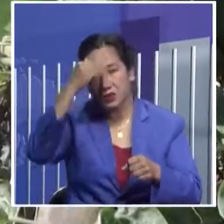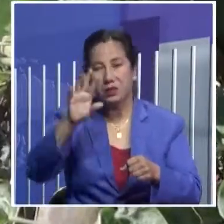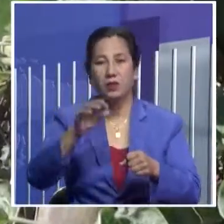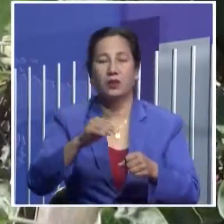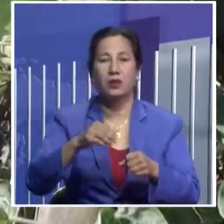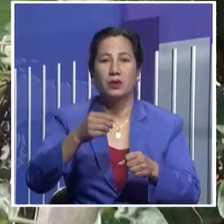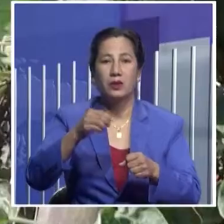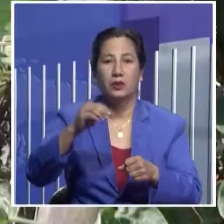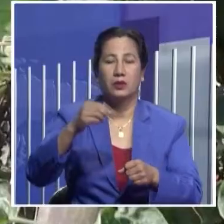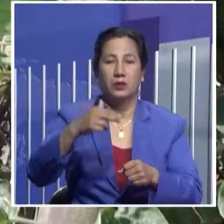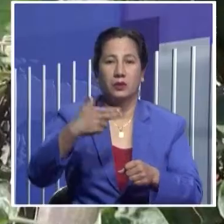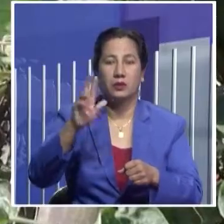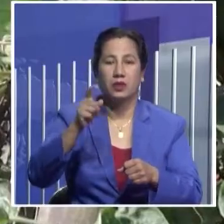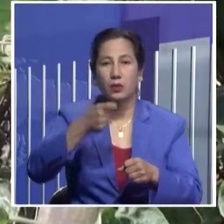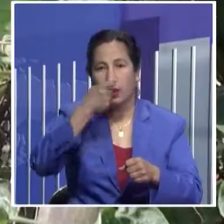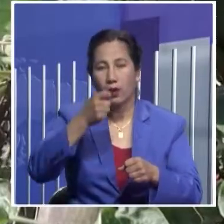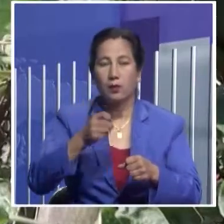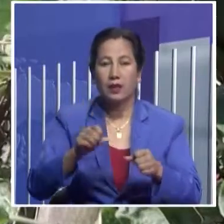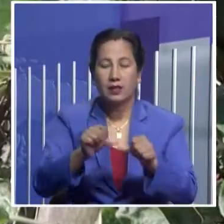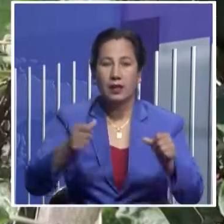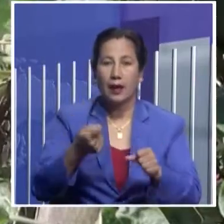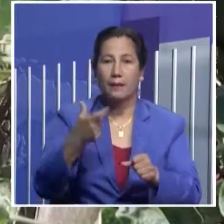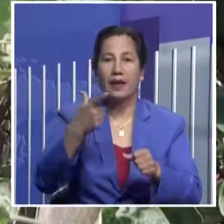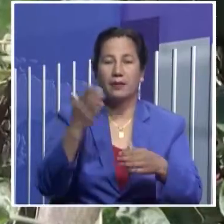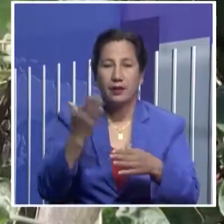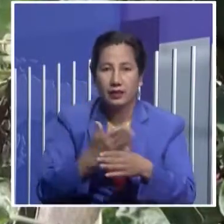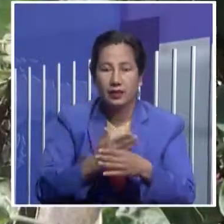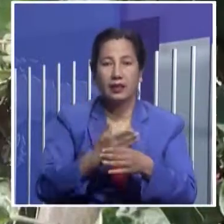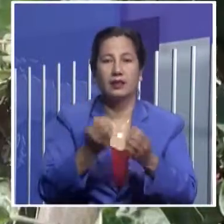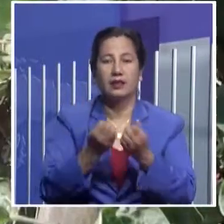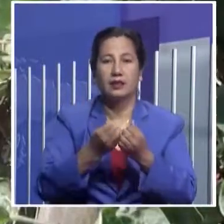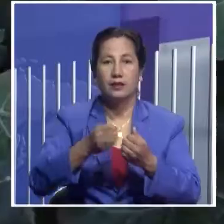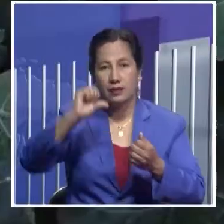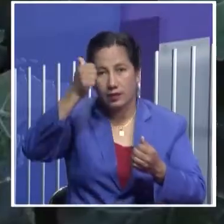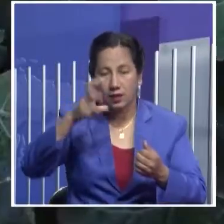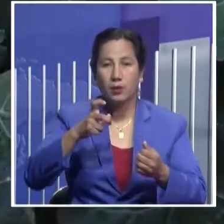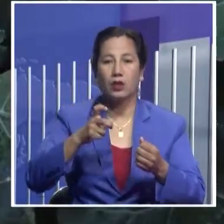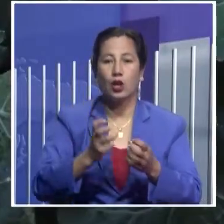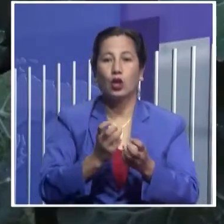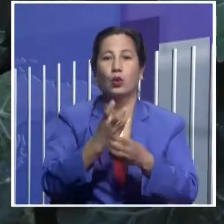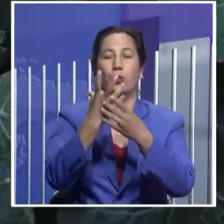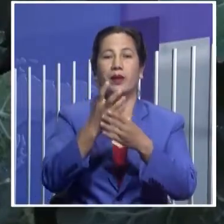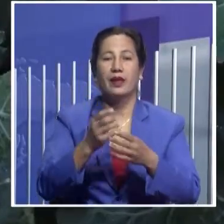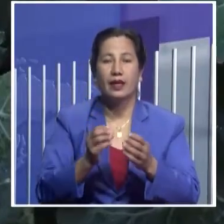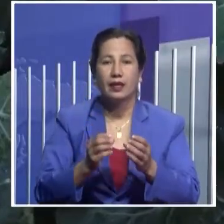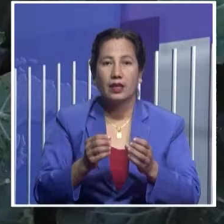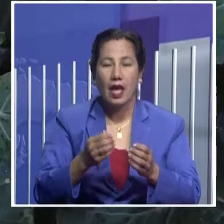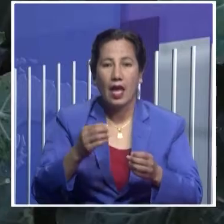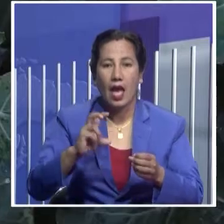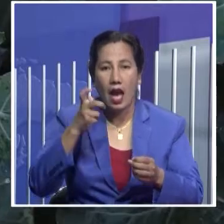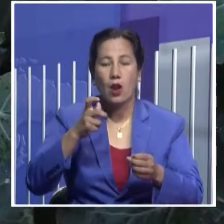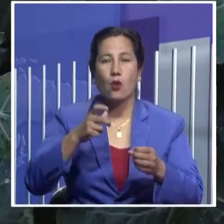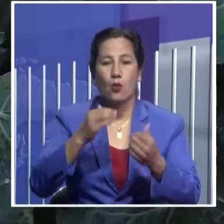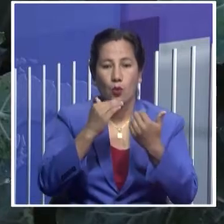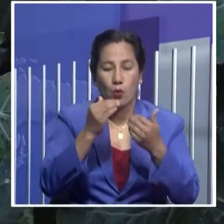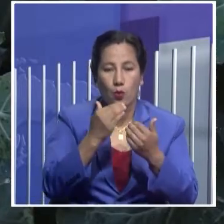प्रसाद चौधरीले गाउँमै जग्गा भाडामा लिएर तरकारी खेती थाल्नुभयो। टमाटर, फुलकोपी, आलु, लौका, करेला लगायत तरकारी फलाउनु भएको